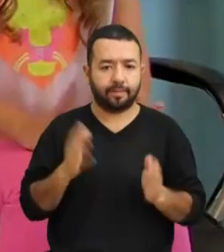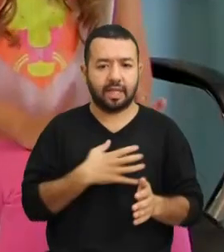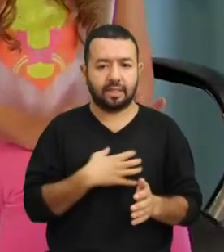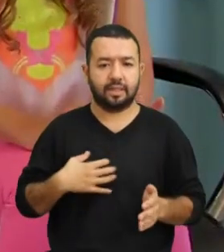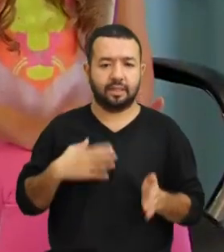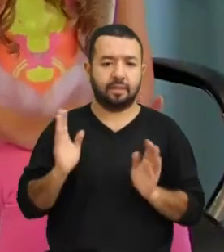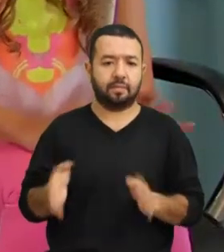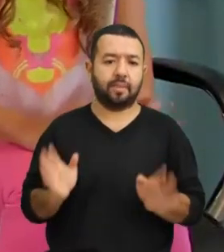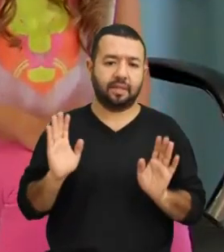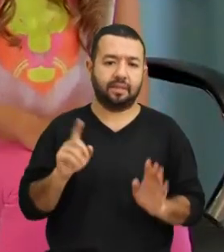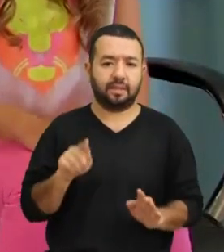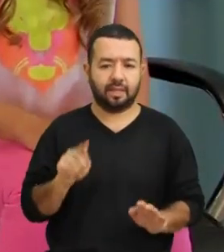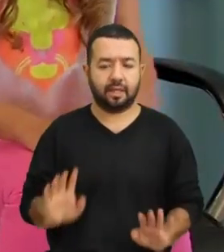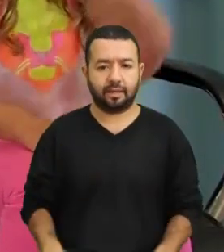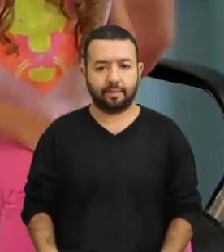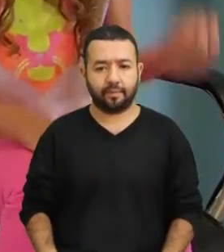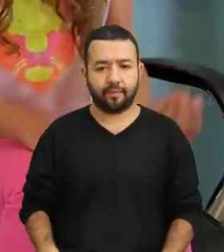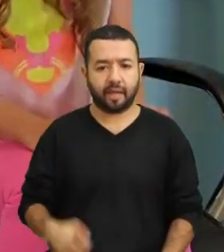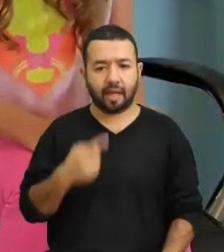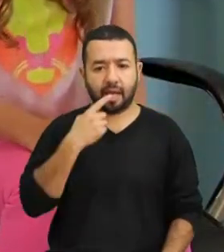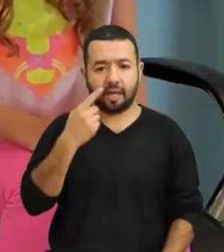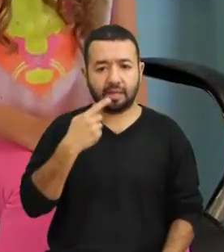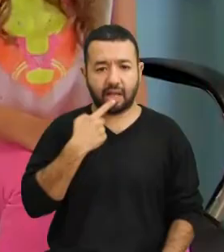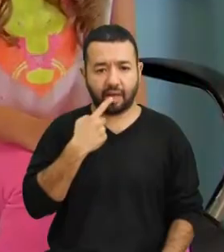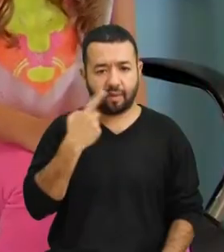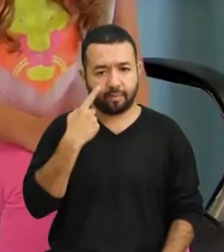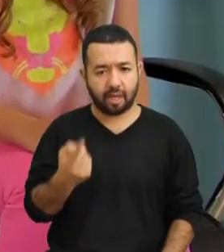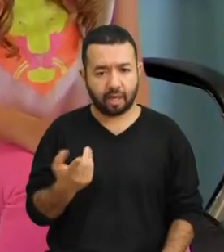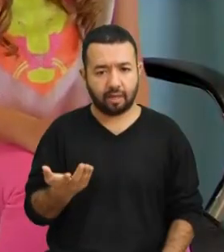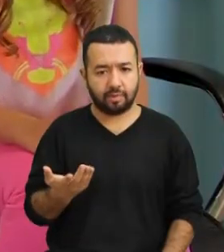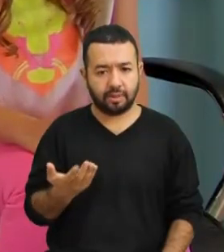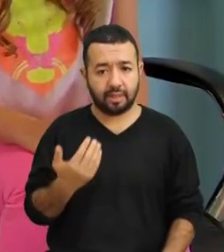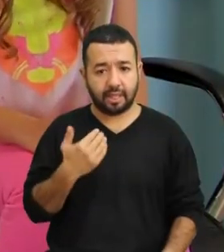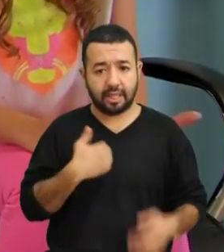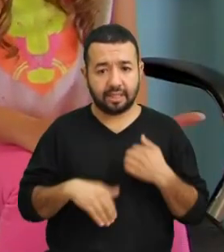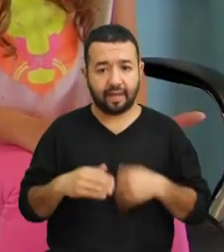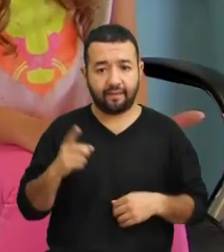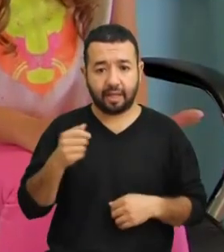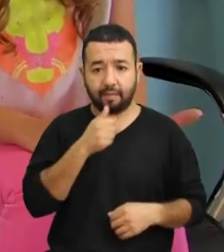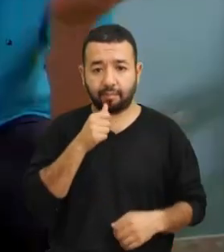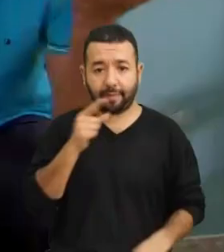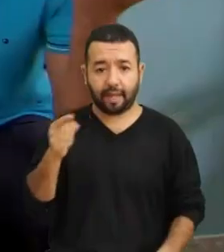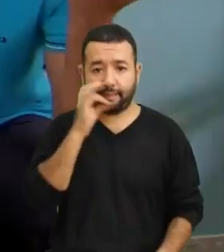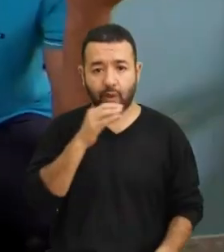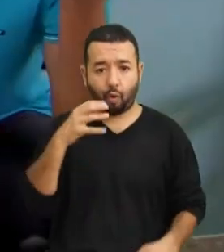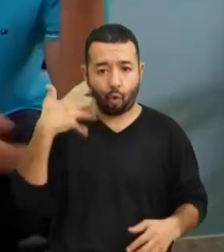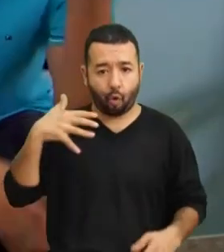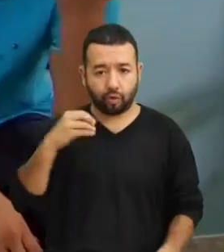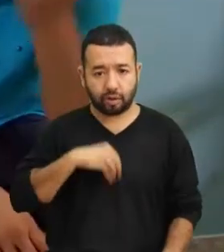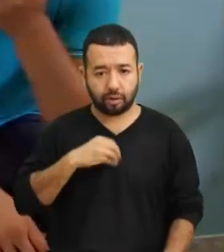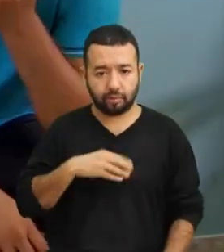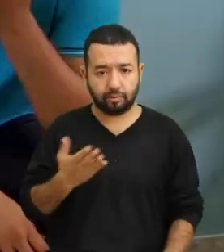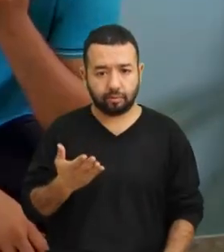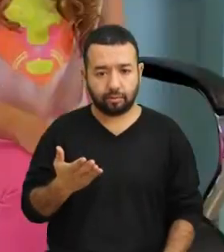anneciğim. Gerçekten pes diyorum. Ya ağzından çıkan lafa bakar mısın? Sevgili kayınpederimi koyuna benzettin resmen.